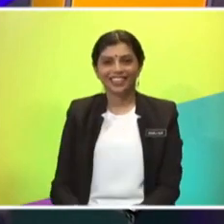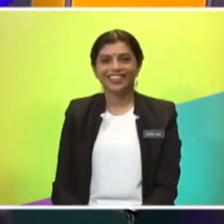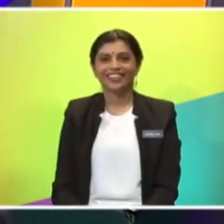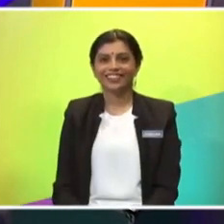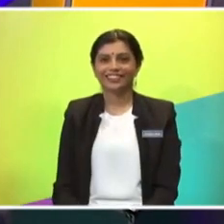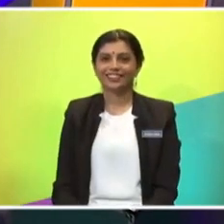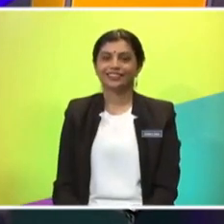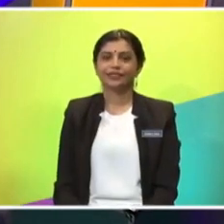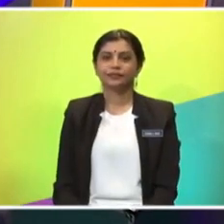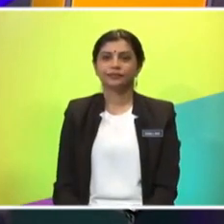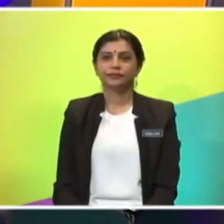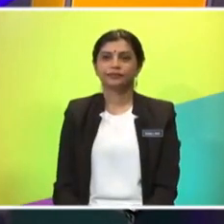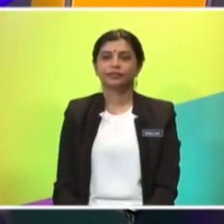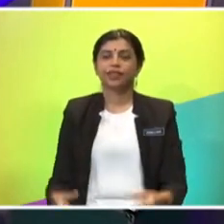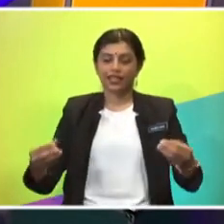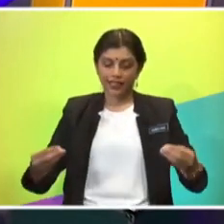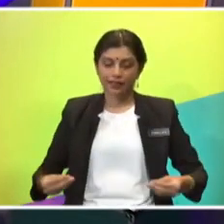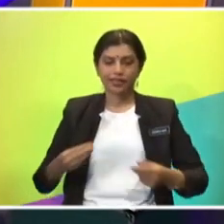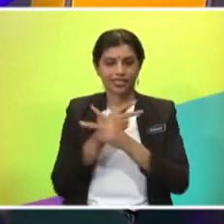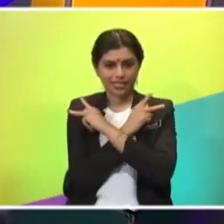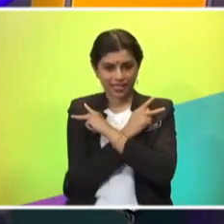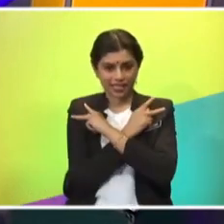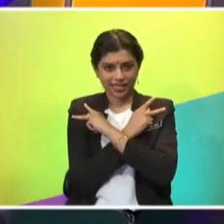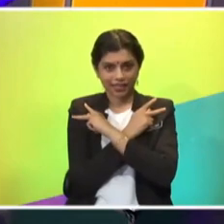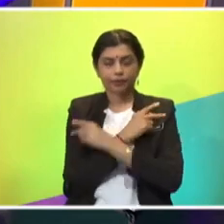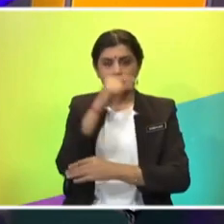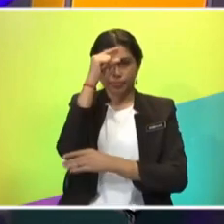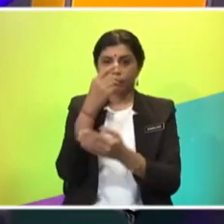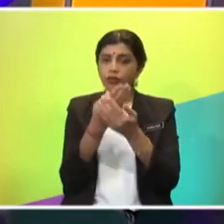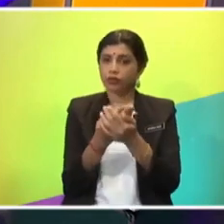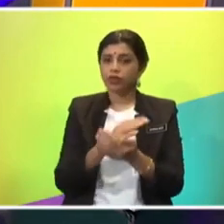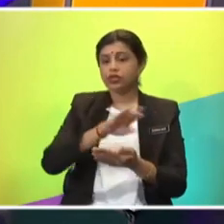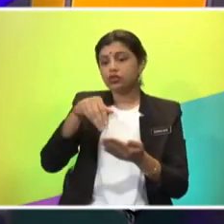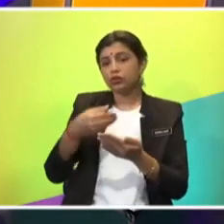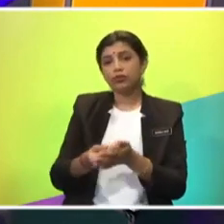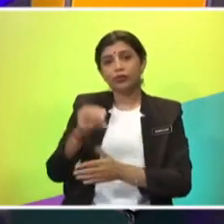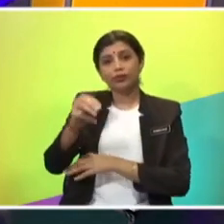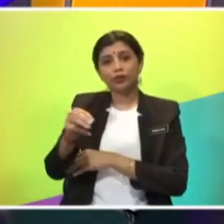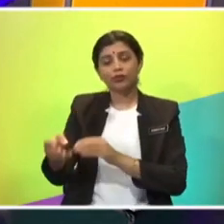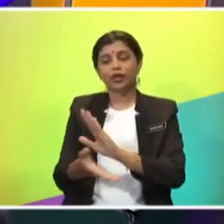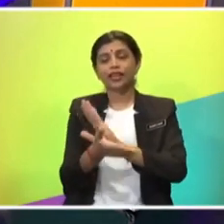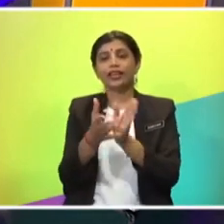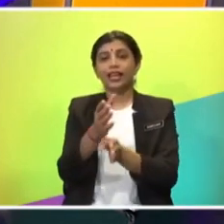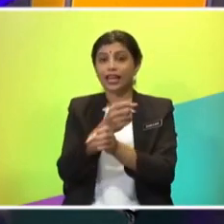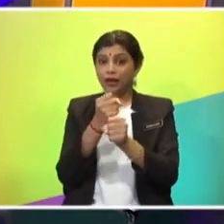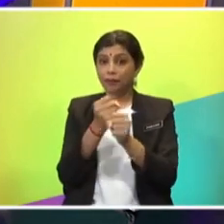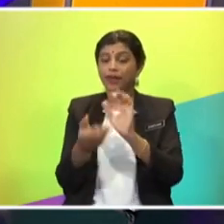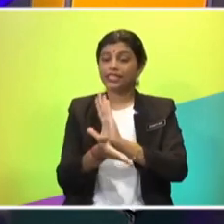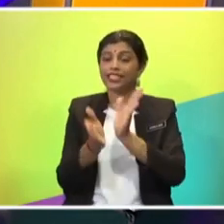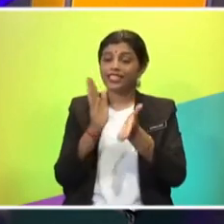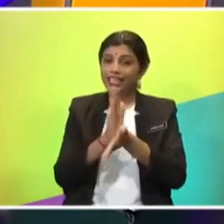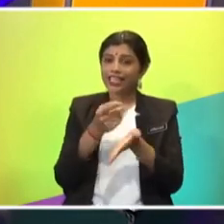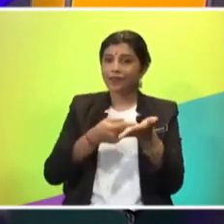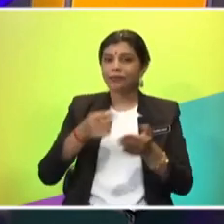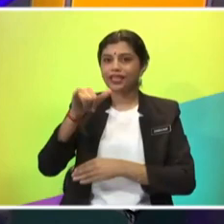Okey, baik. Terima kasih adik Afika. Abang doakan moga adik-adik abang ni semua dipermudahkan urusan dan Allah